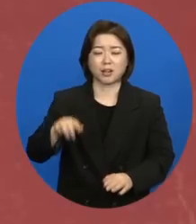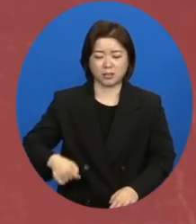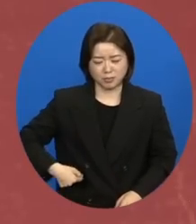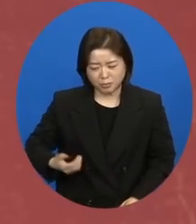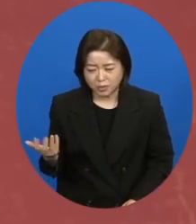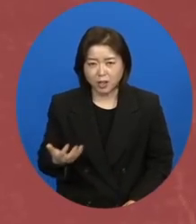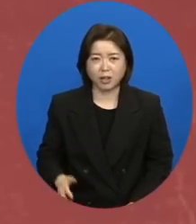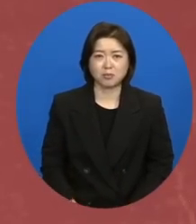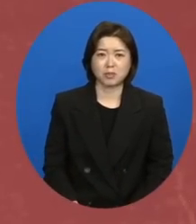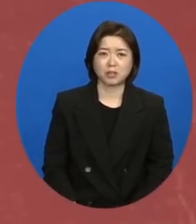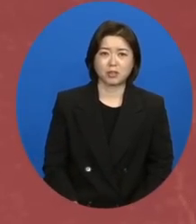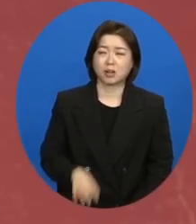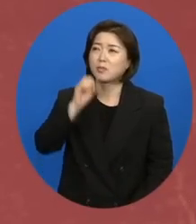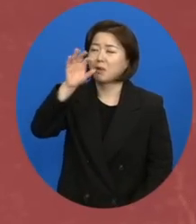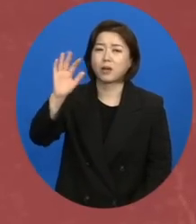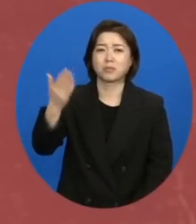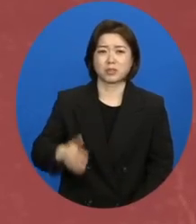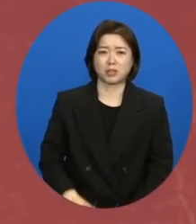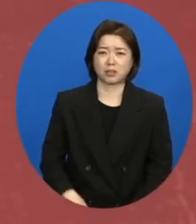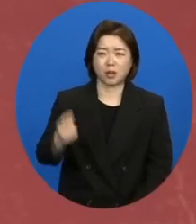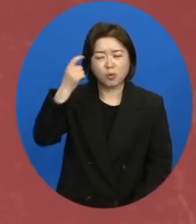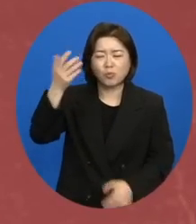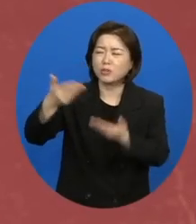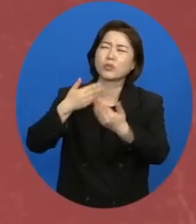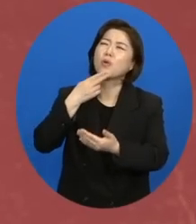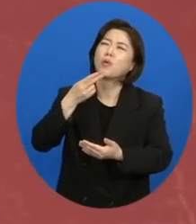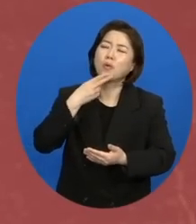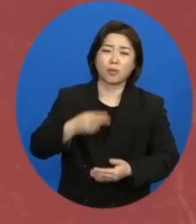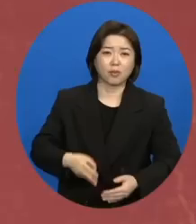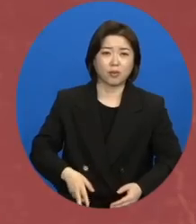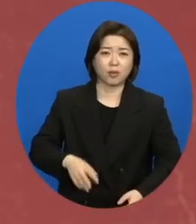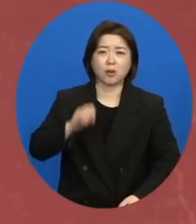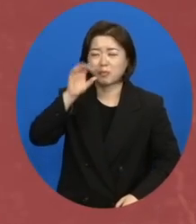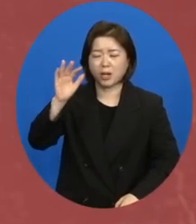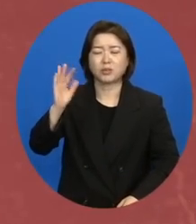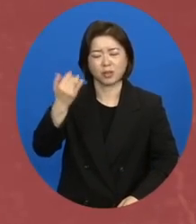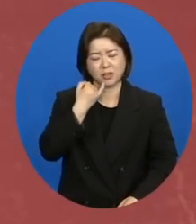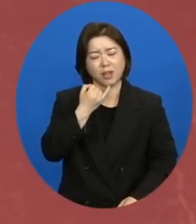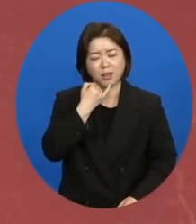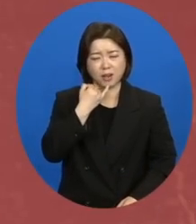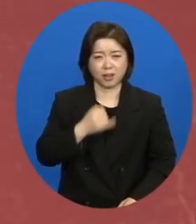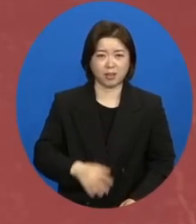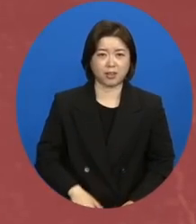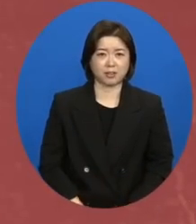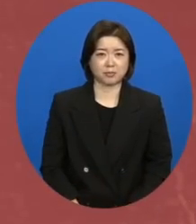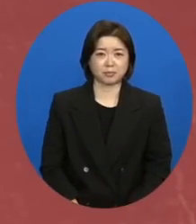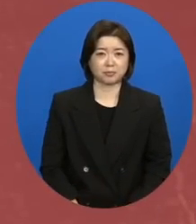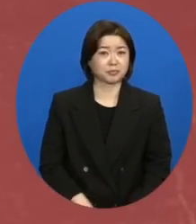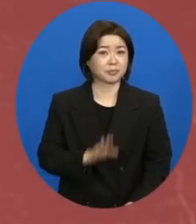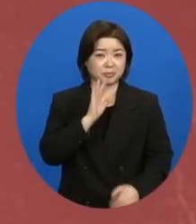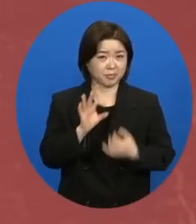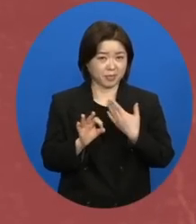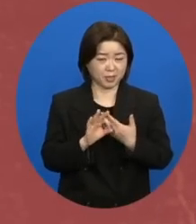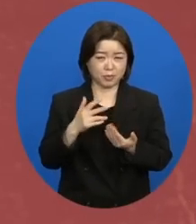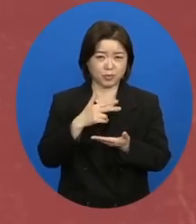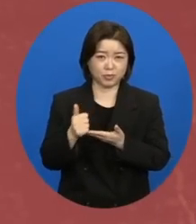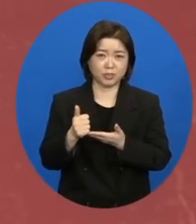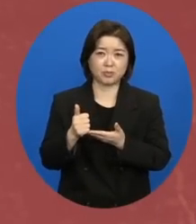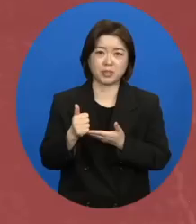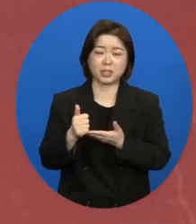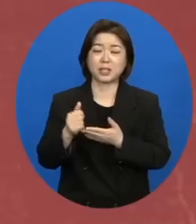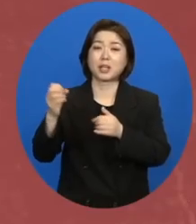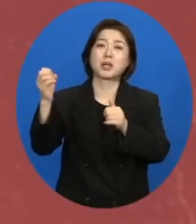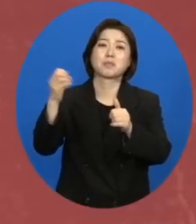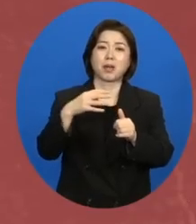속상하면 얘기해도 돼요. 왜 안 주냐고 왜 안 주냐고. 그러면 주님이 얘기합니다.